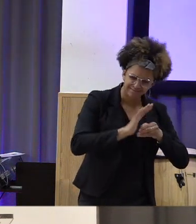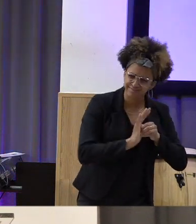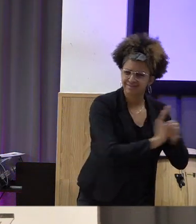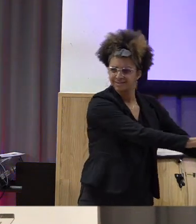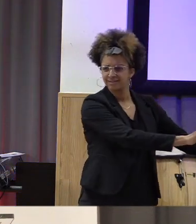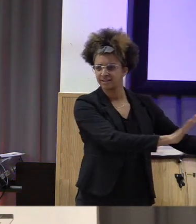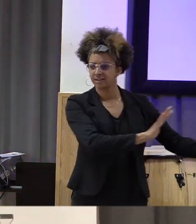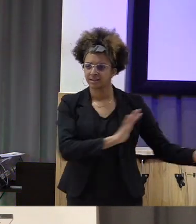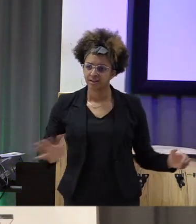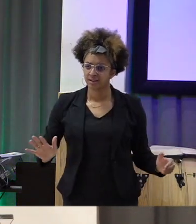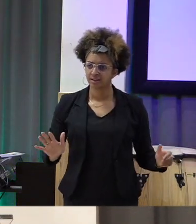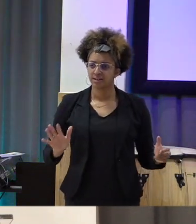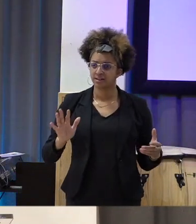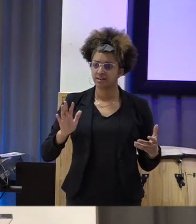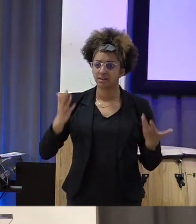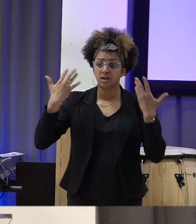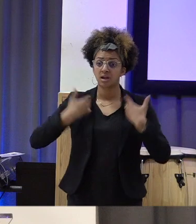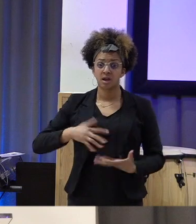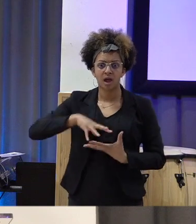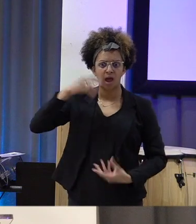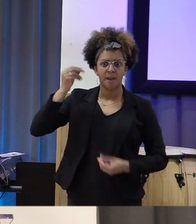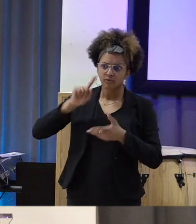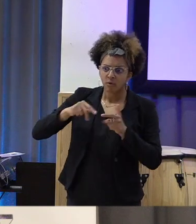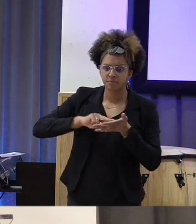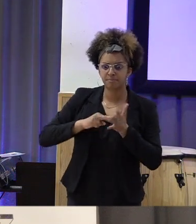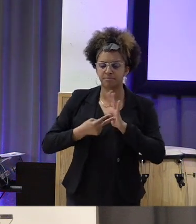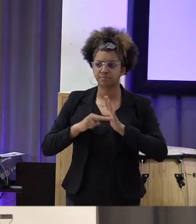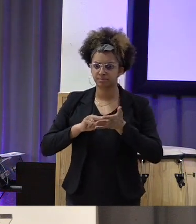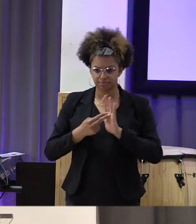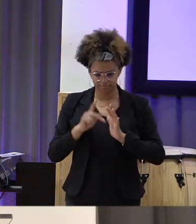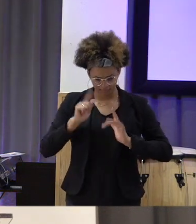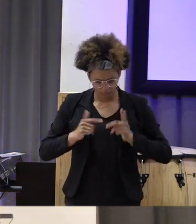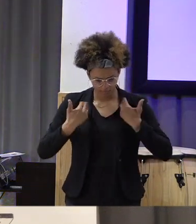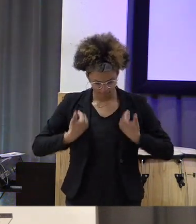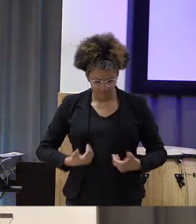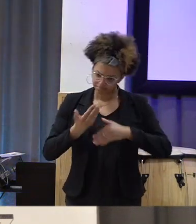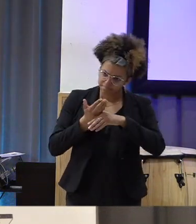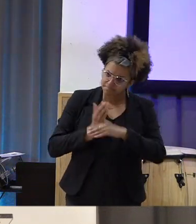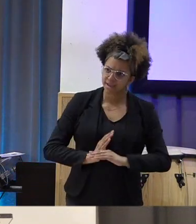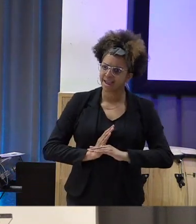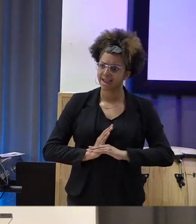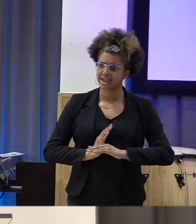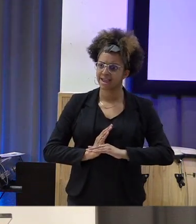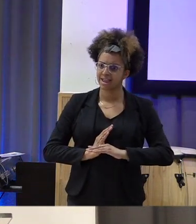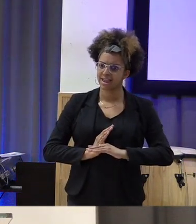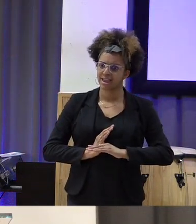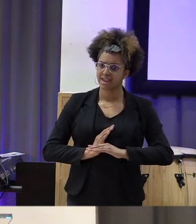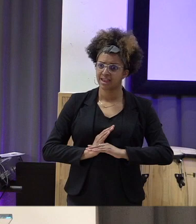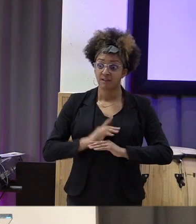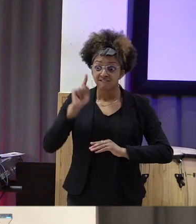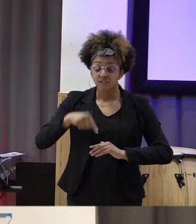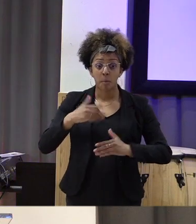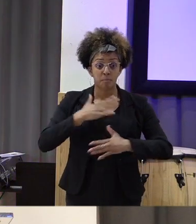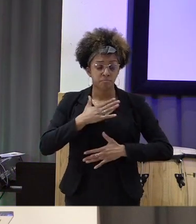Que notre âme soit vigilante. Soyons prêts, craignons de dormir.